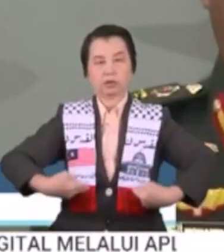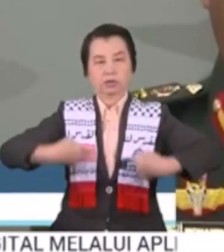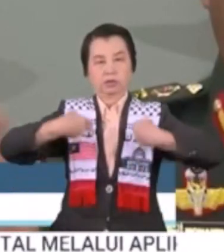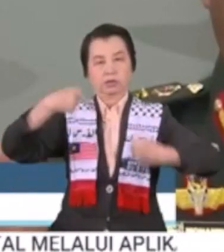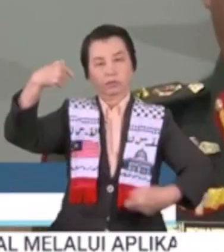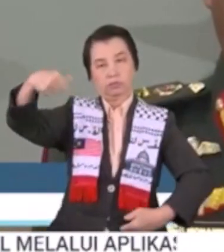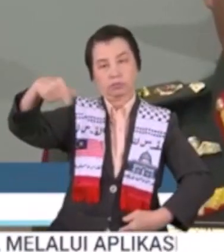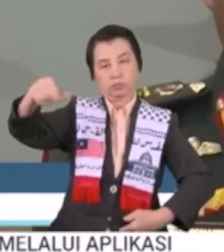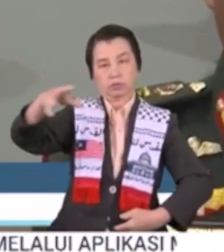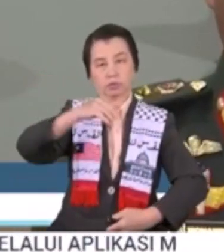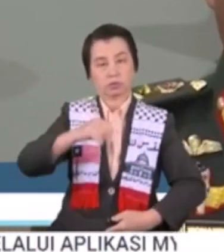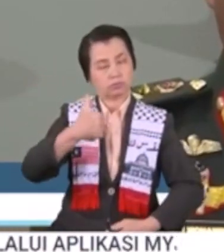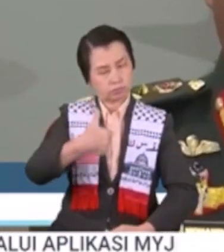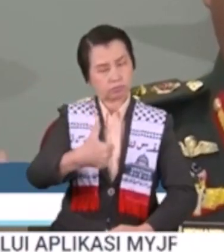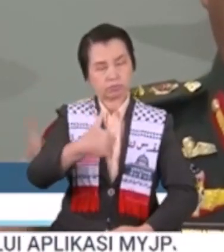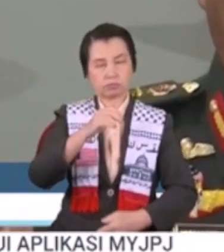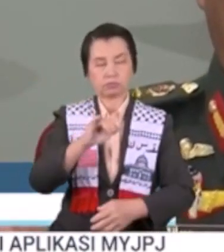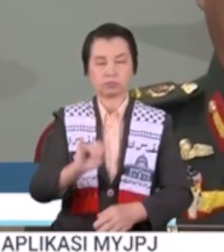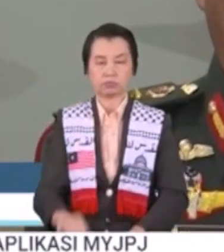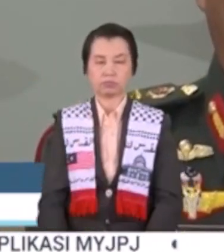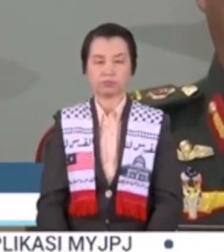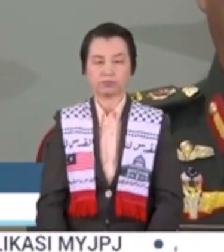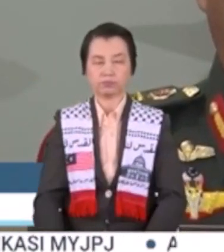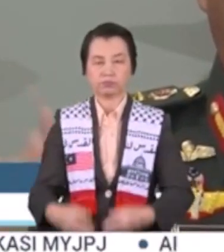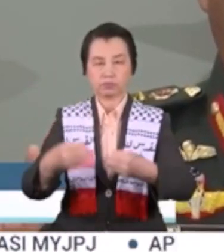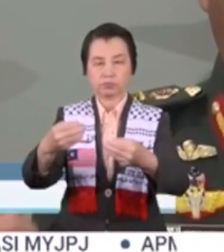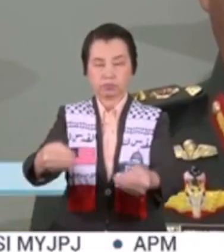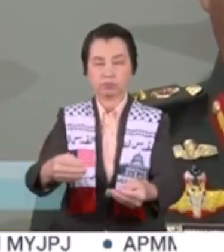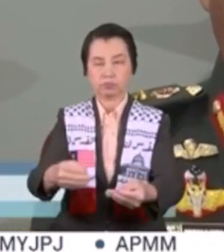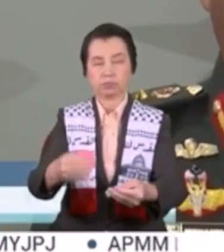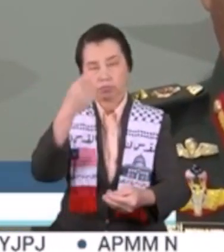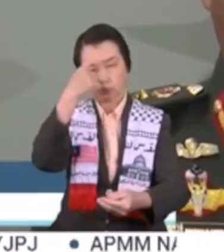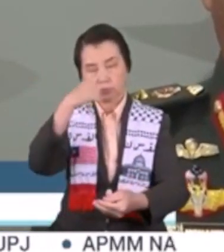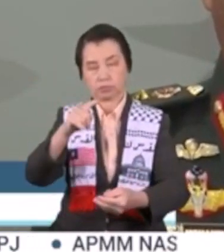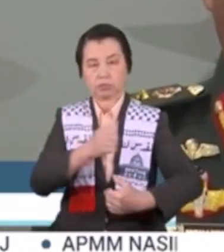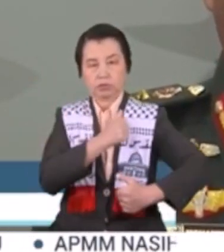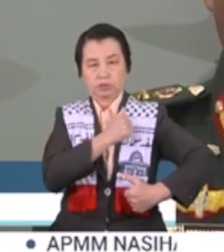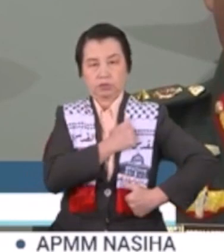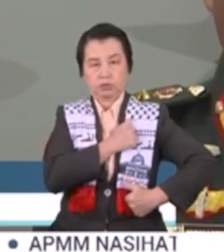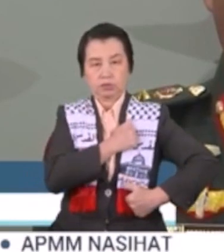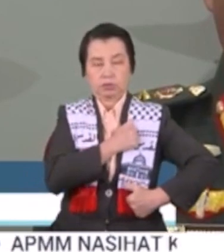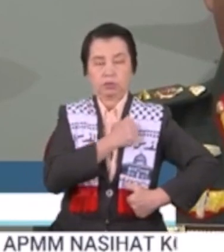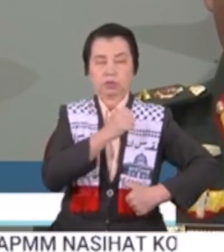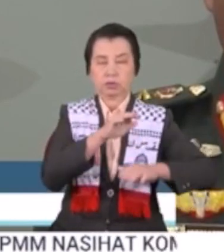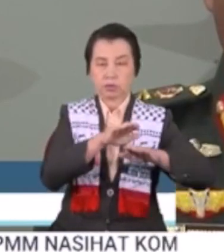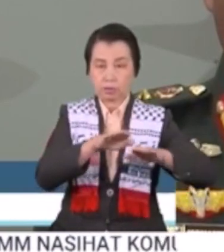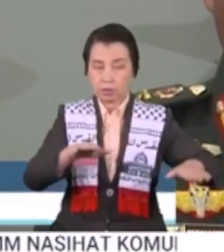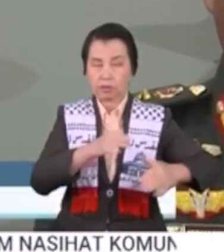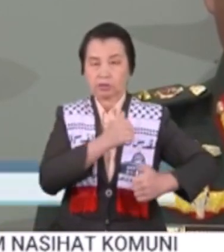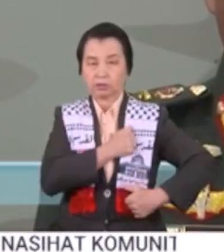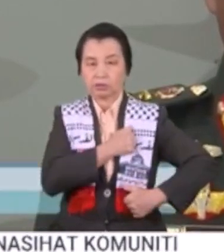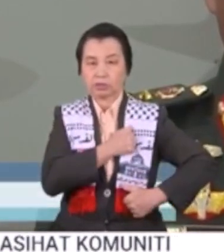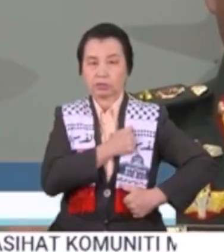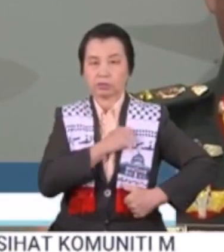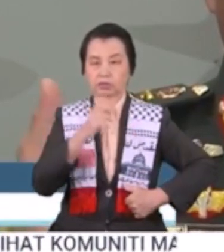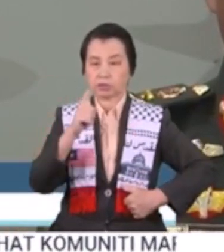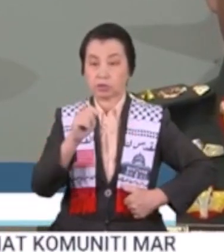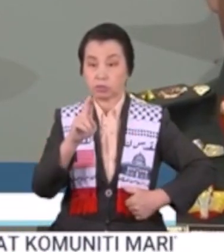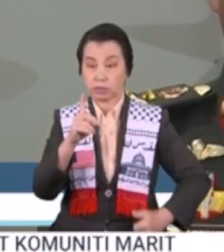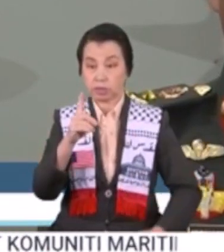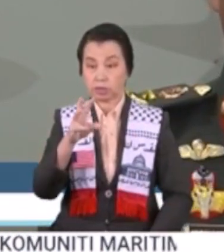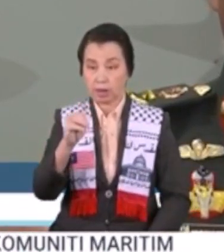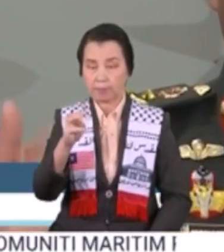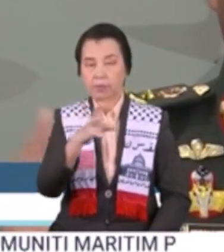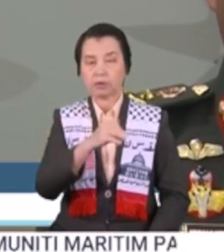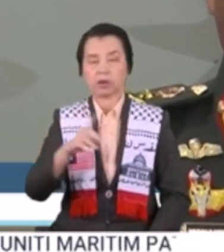bermutu dan bermaruah pembahagian kota kepada tentera darat kepada tentera udara dan juga kepada tentera laut sememangnya